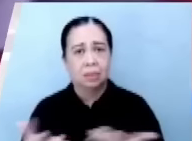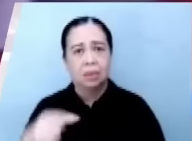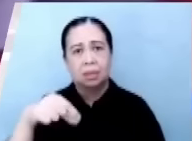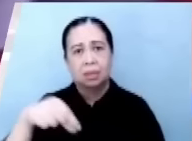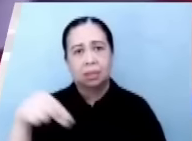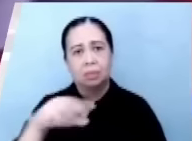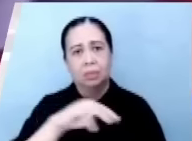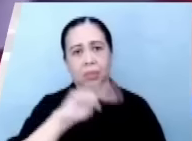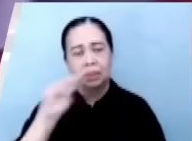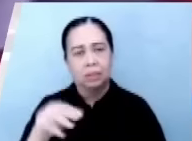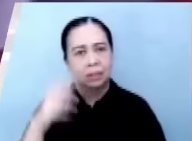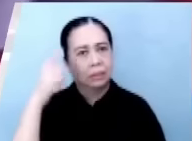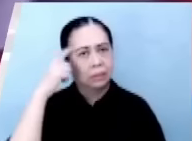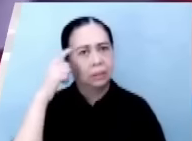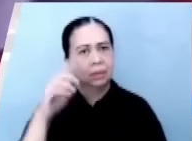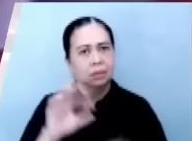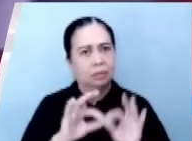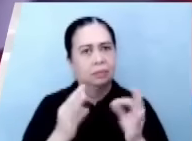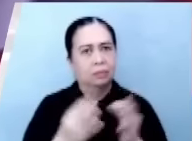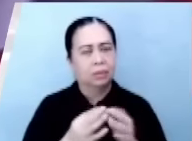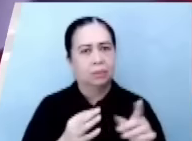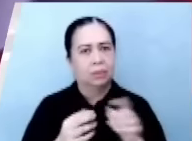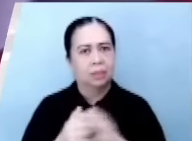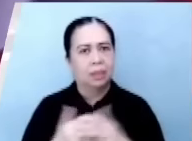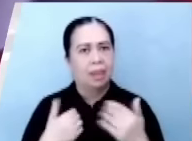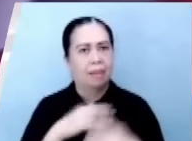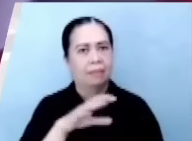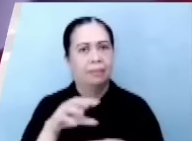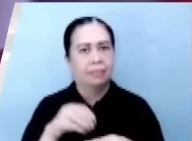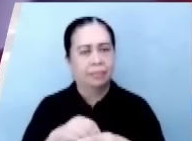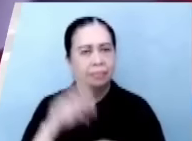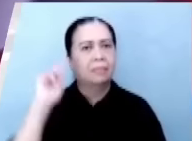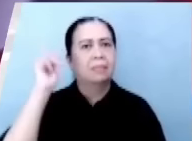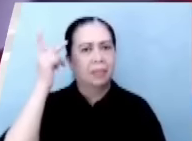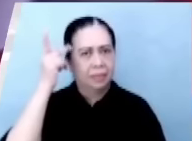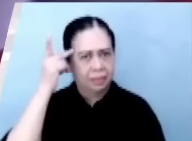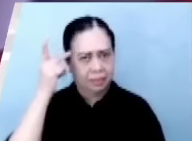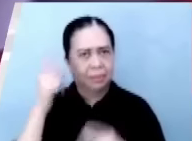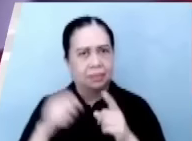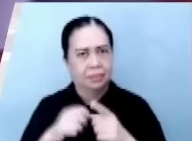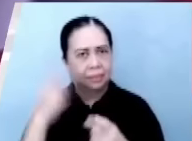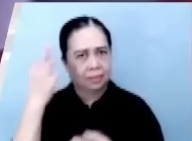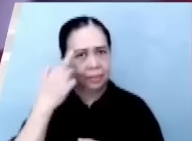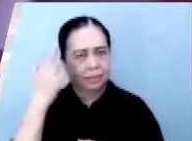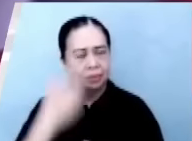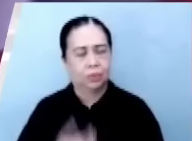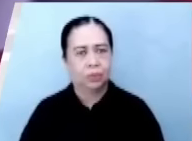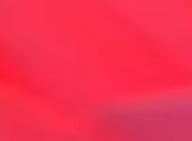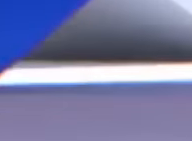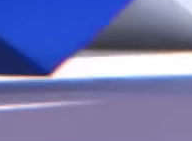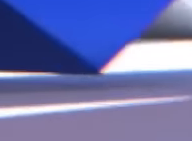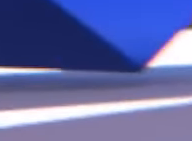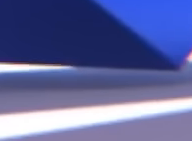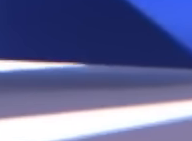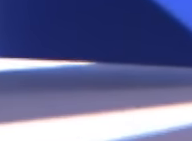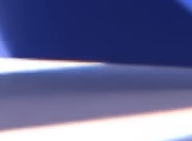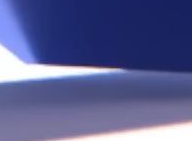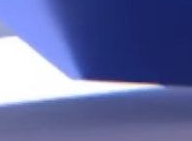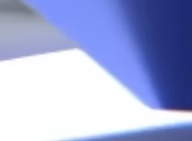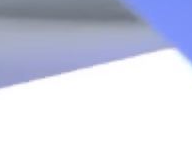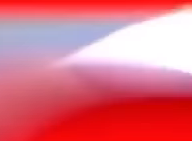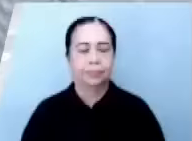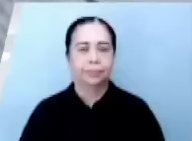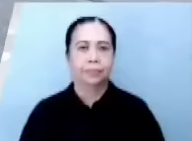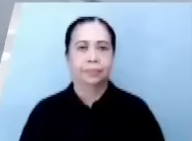Ang hinala ng pamilya ng biktima, may kinalaman ang politika sa pananamba. At nakatutok si Mark Salazar.